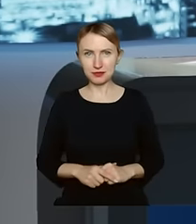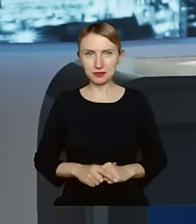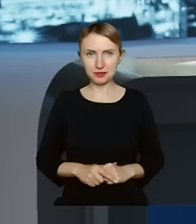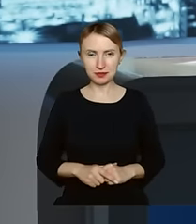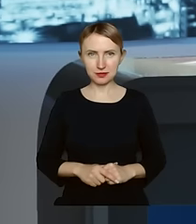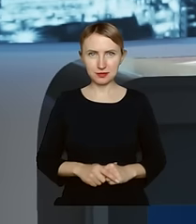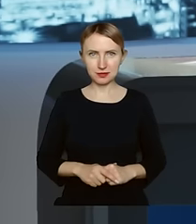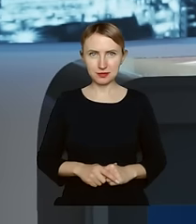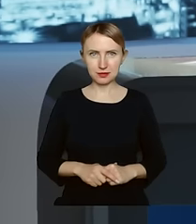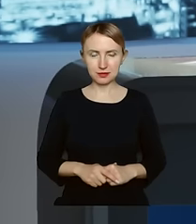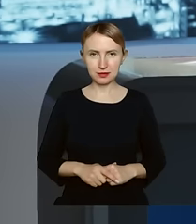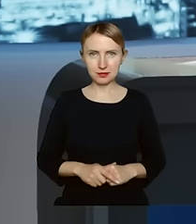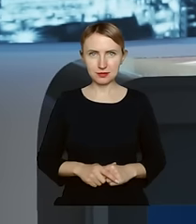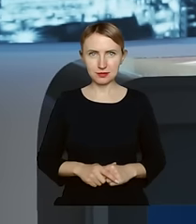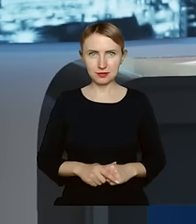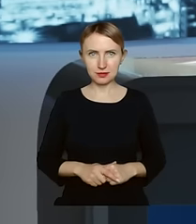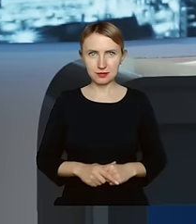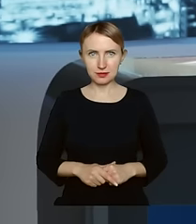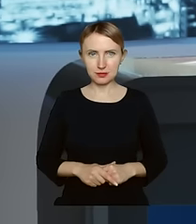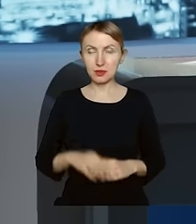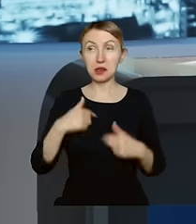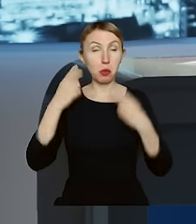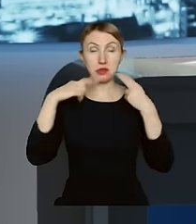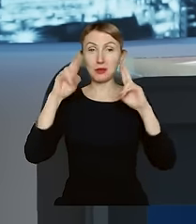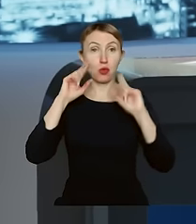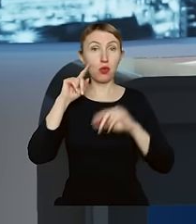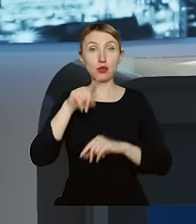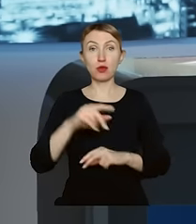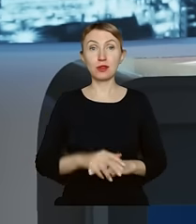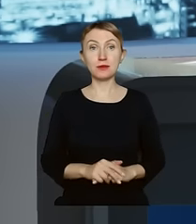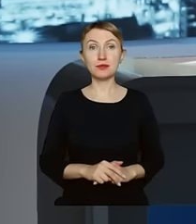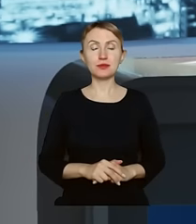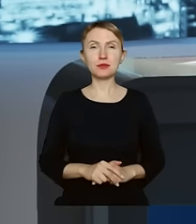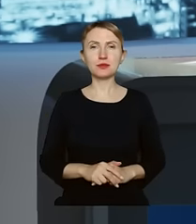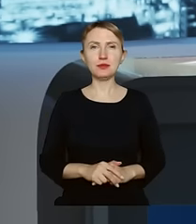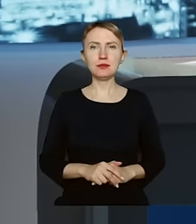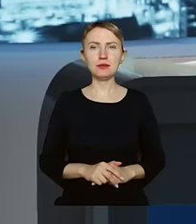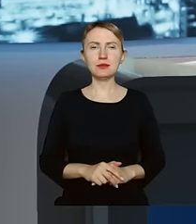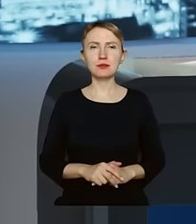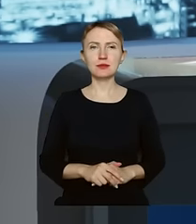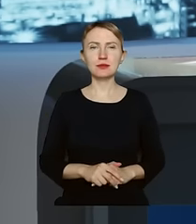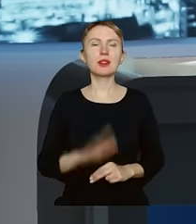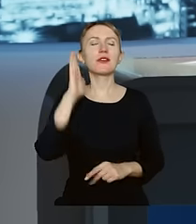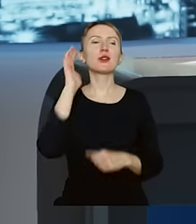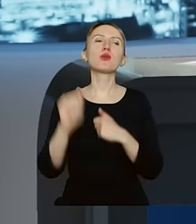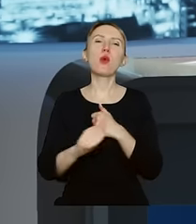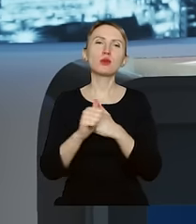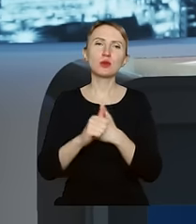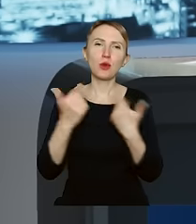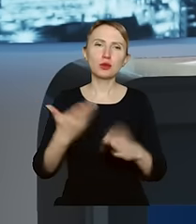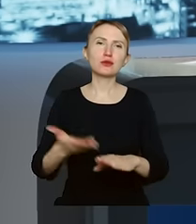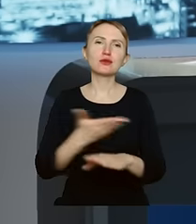bo to ja byłem totalnie zaskoczony, bo wiadomo o co chodzi, po takich numerach